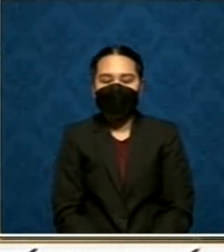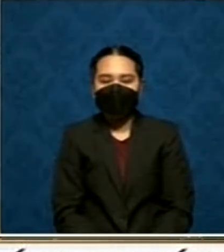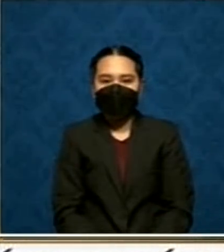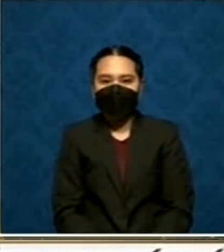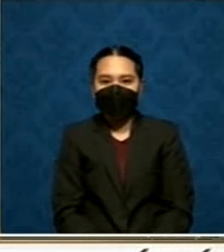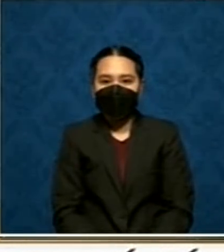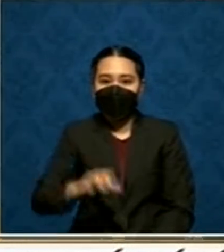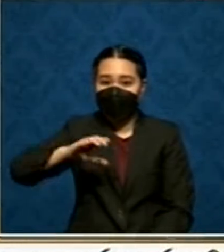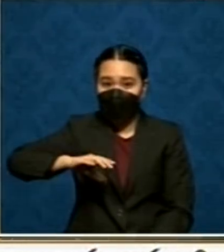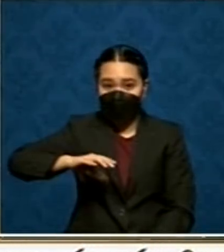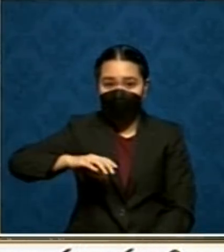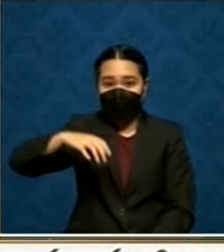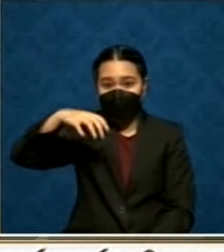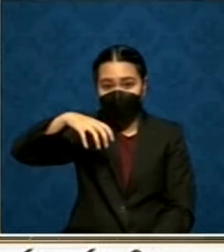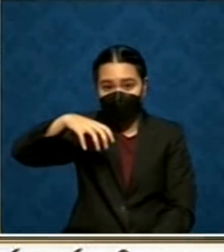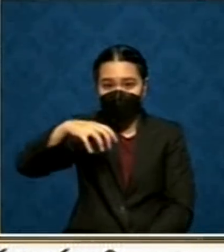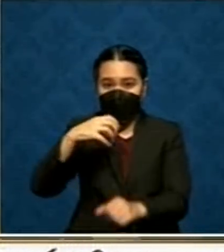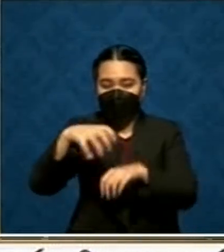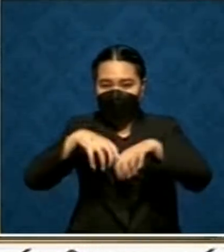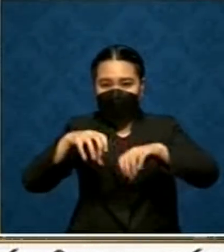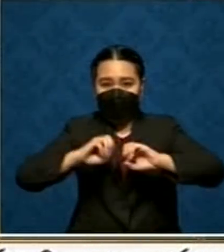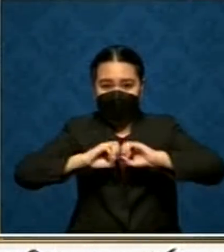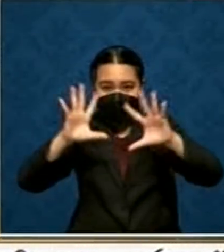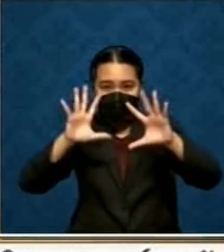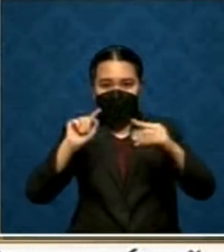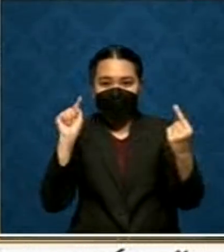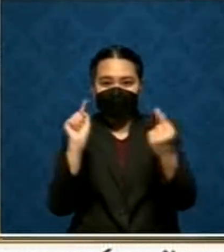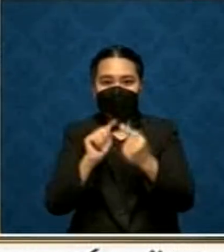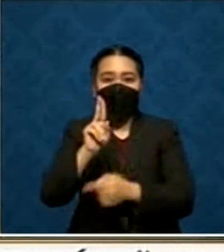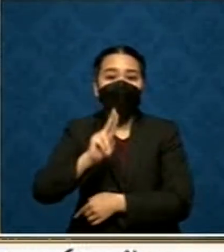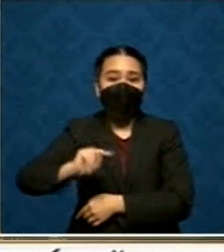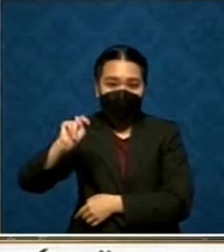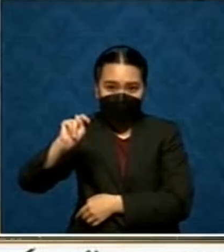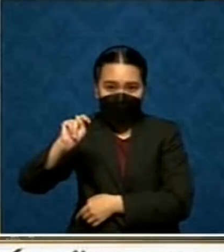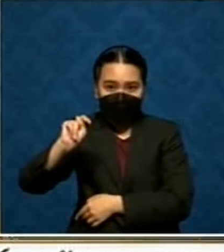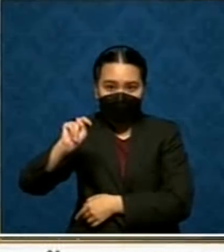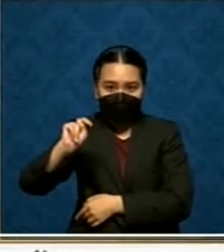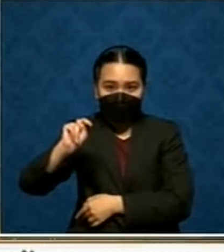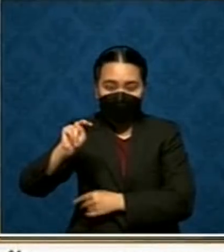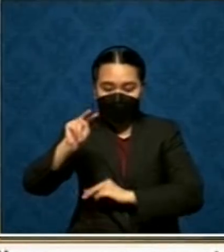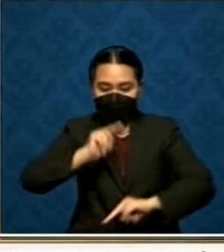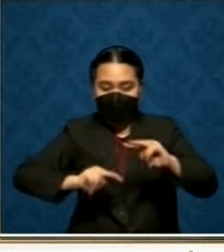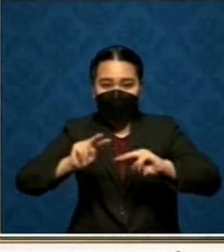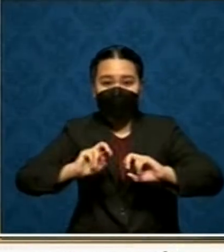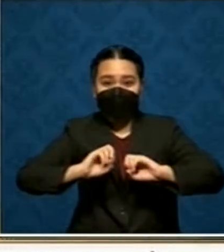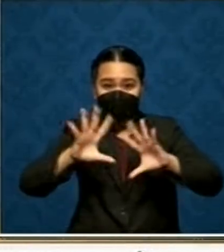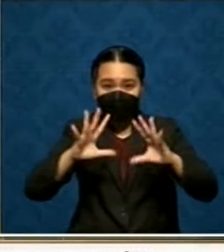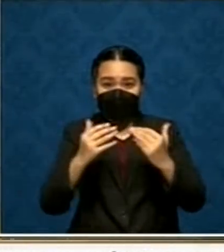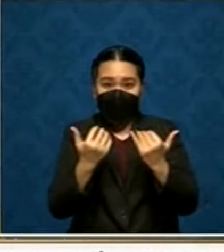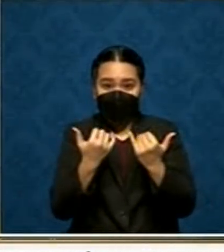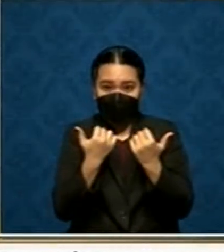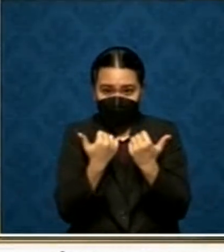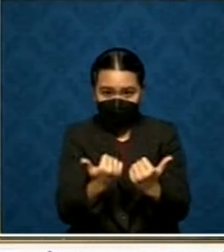ทางกชดเจนที่มีมาตรการอมาก็คือองคกสหาพาร์จัชาติถึงวนนี้ยไมได้รบรองรัฐบาพระมาร์